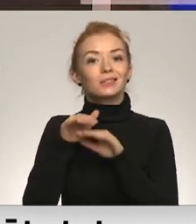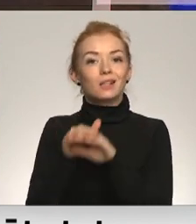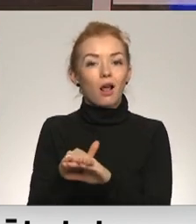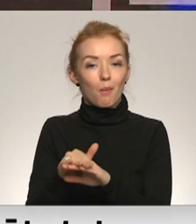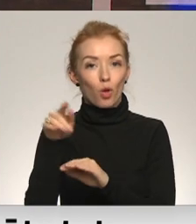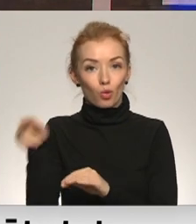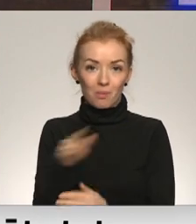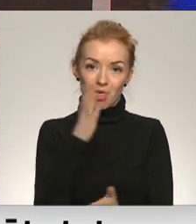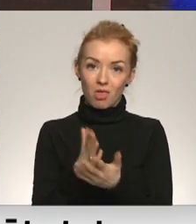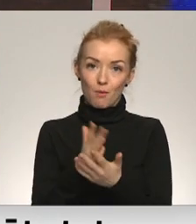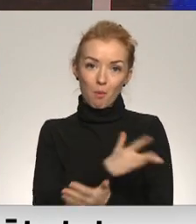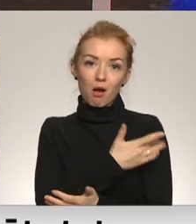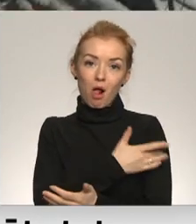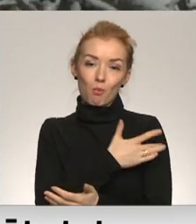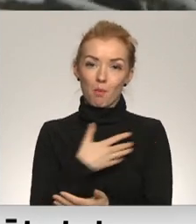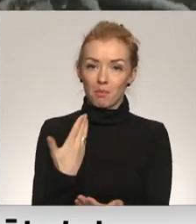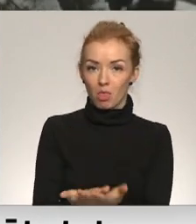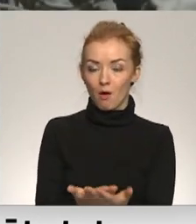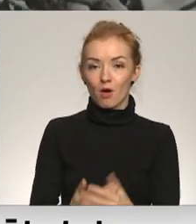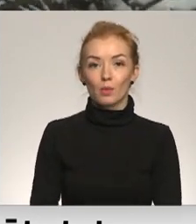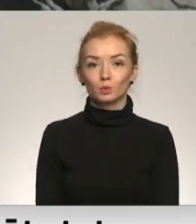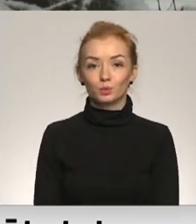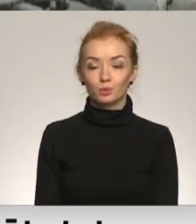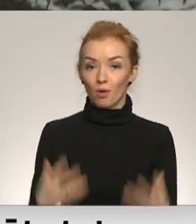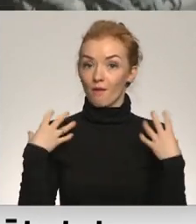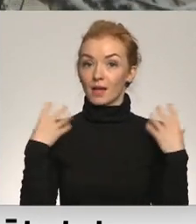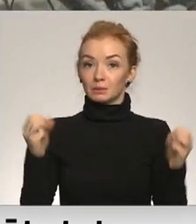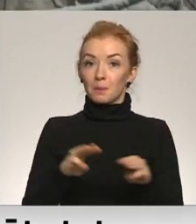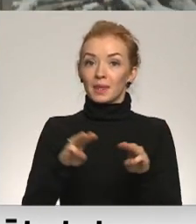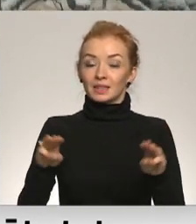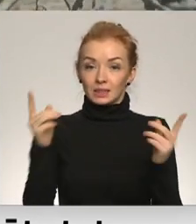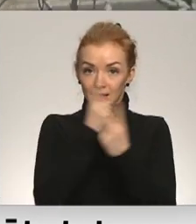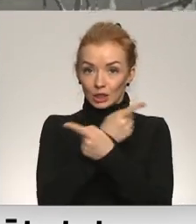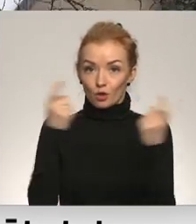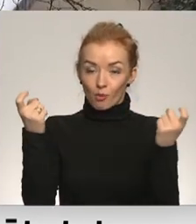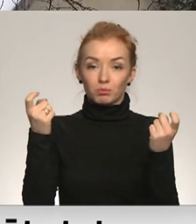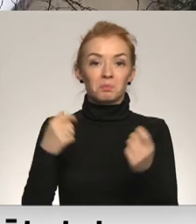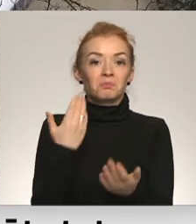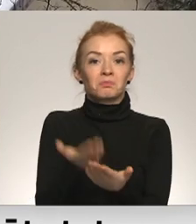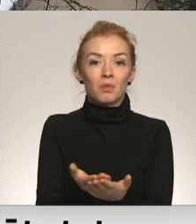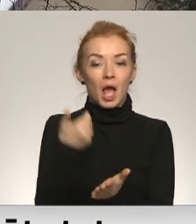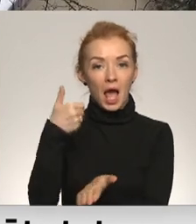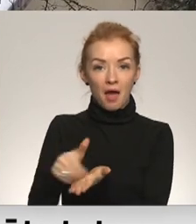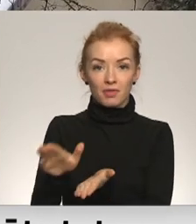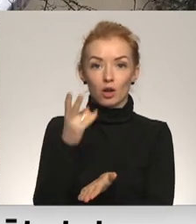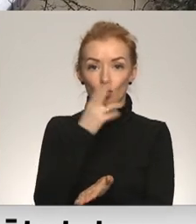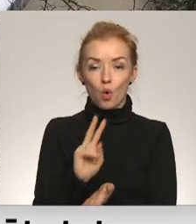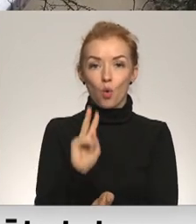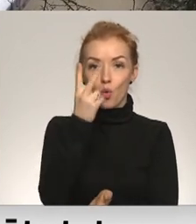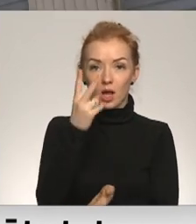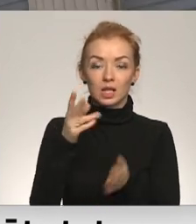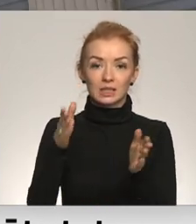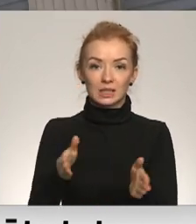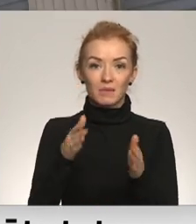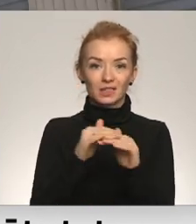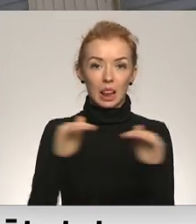pieejamo pakalpojumu klāstu. Veselības ministrijas ziņojums ar piedāvājumu atteikties no otrā